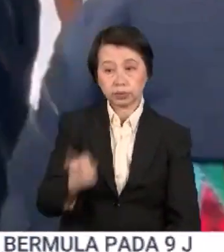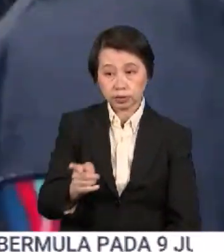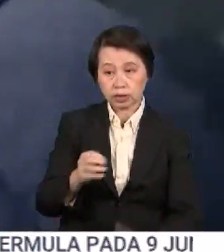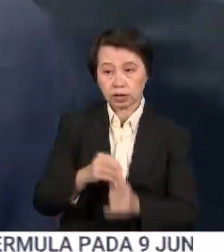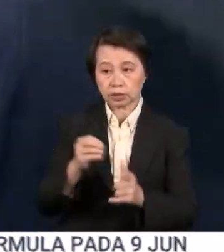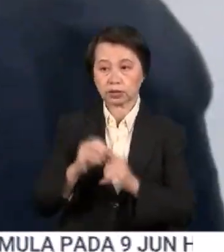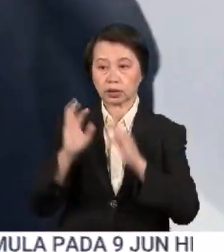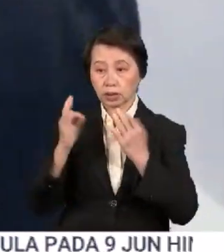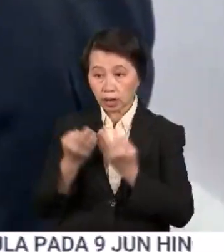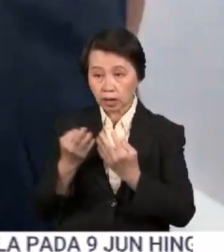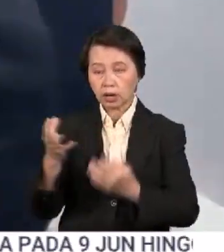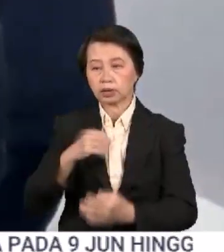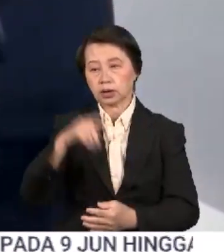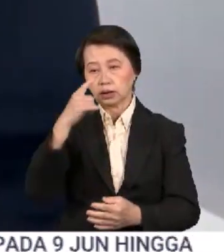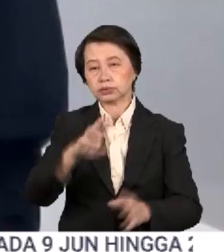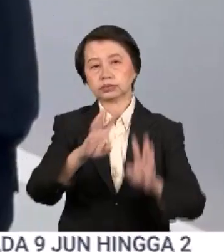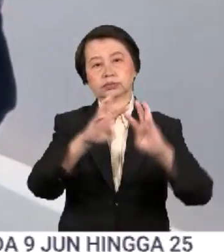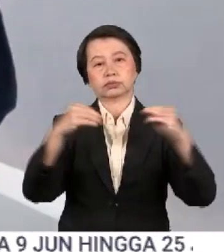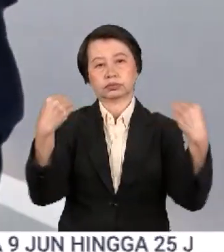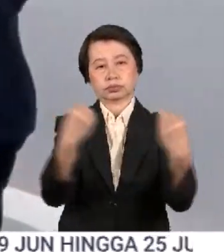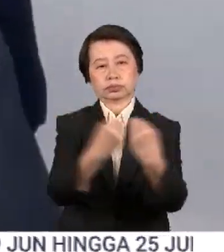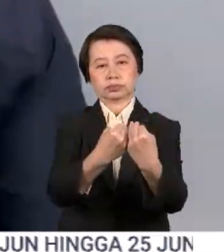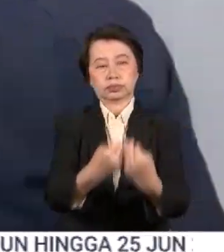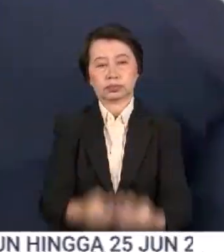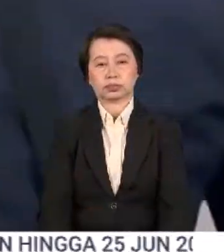keluarga malah masyarakat